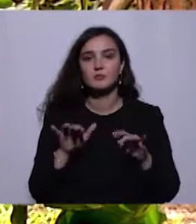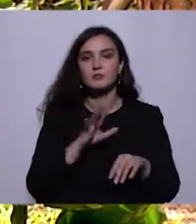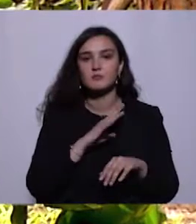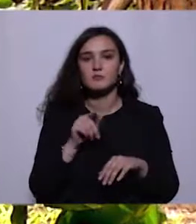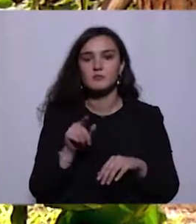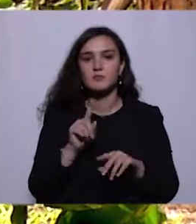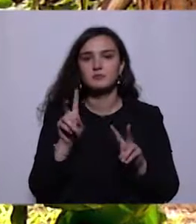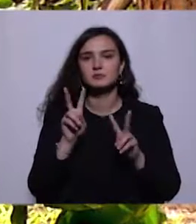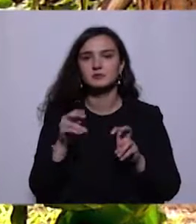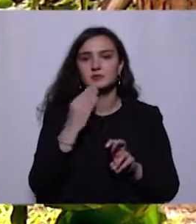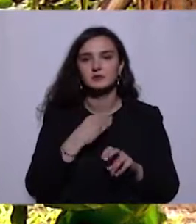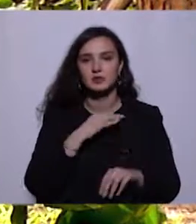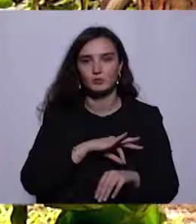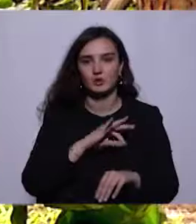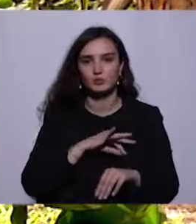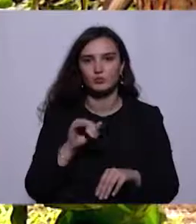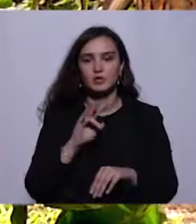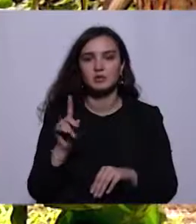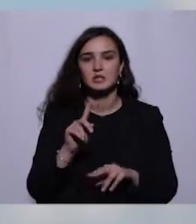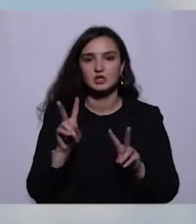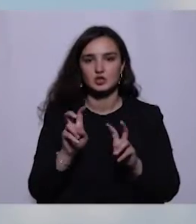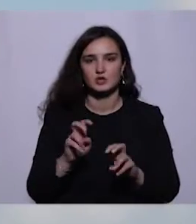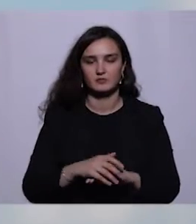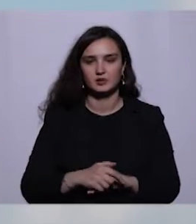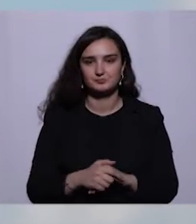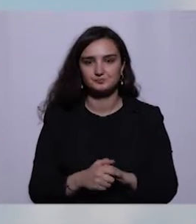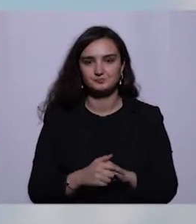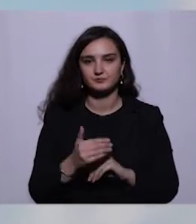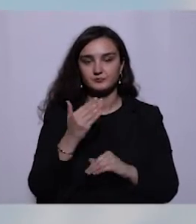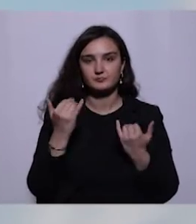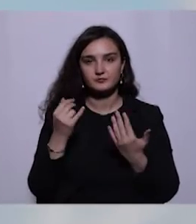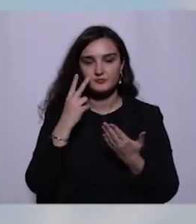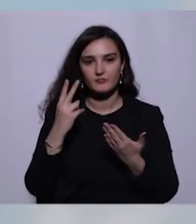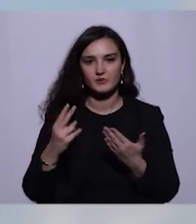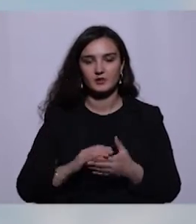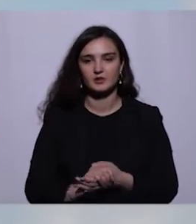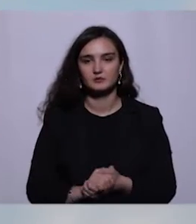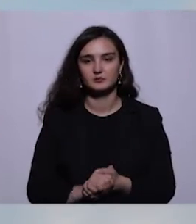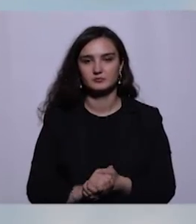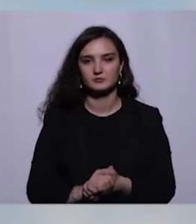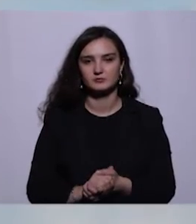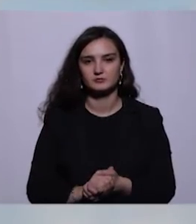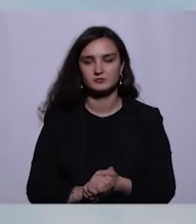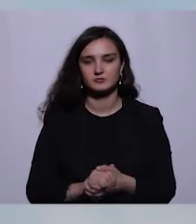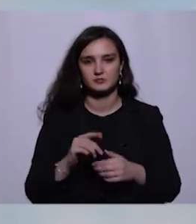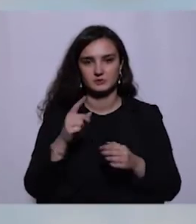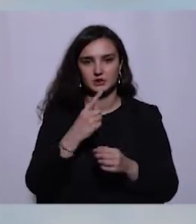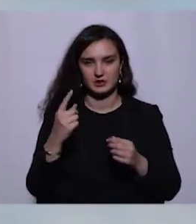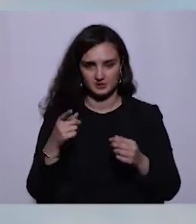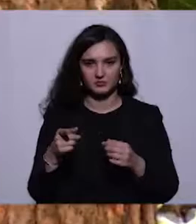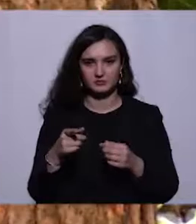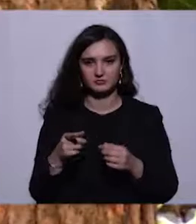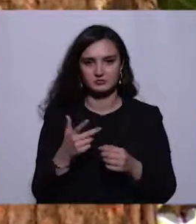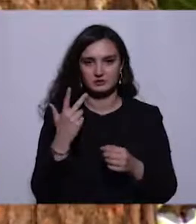ფუნქცია ჰქონდა, რისთვის გამოიყენებოდა, ან რას ნიშნავდა. აი თქვენ ახლა ხედავთ მეგალითის ერთ-ერთ